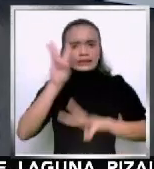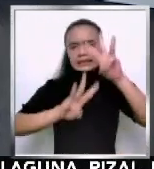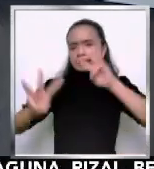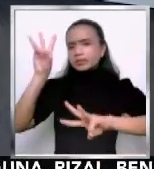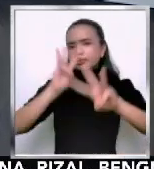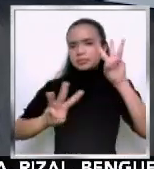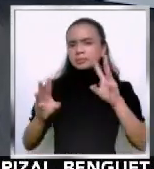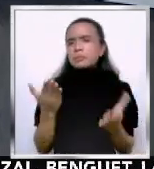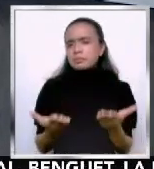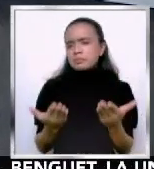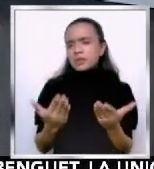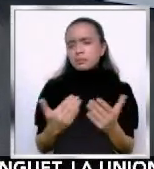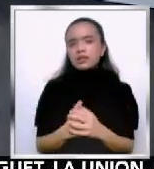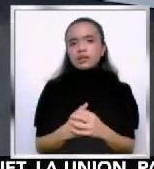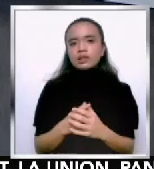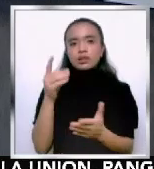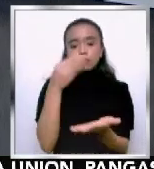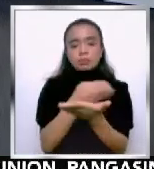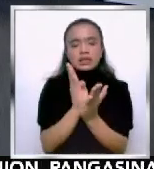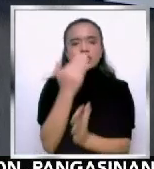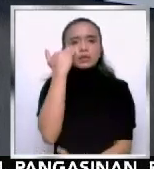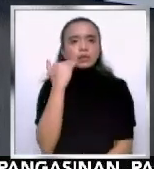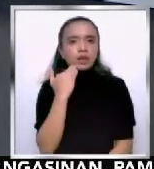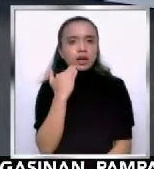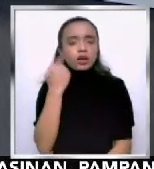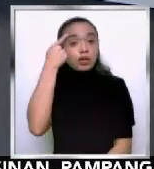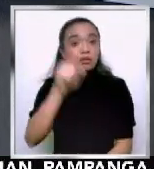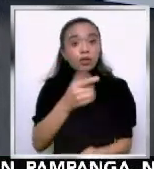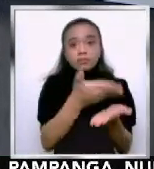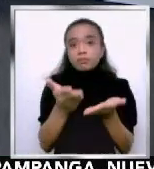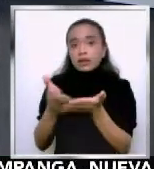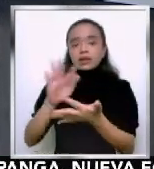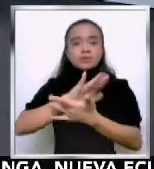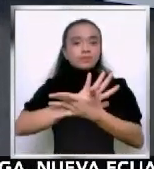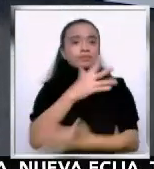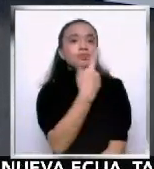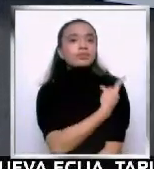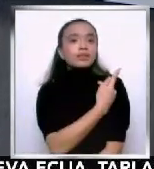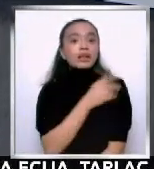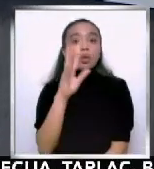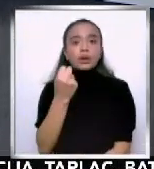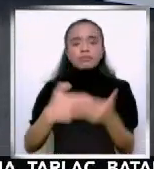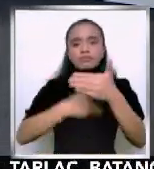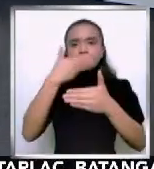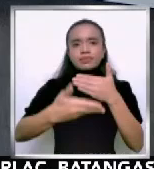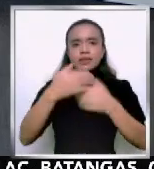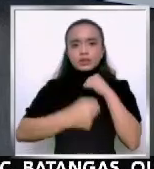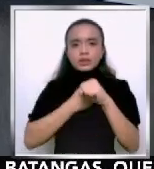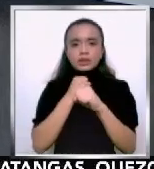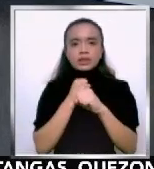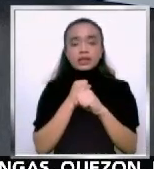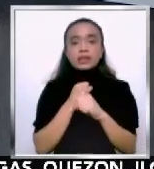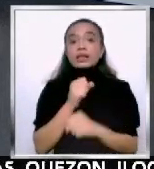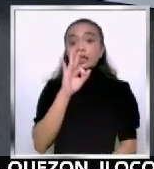baka kulangin ang inilaang pondo para sa pagbili ng mga COVID-19 vaccine sa susunod na taon. Yan daw ay kung